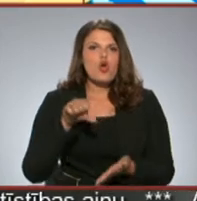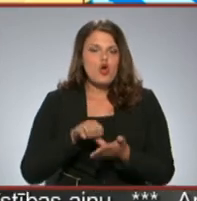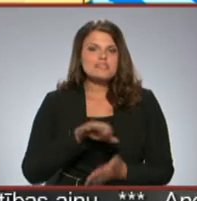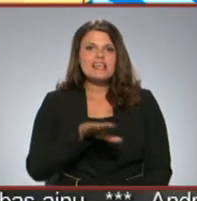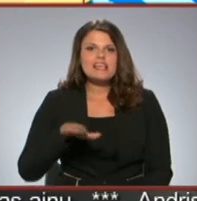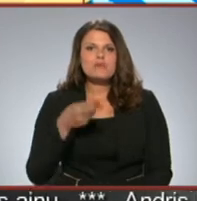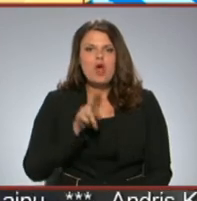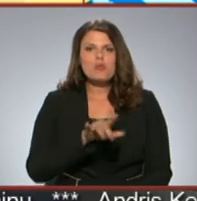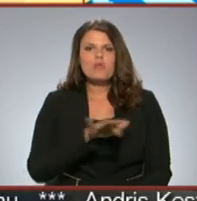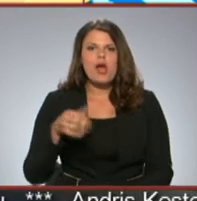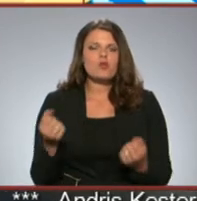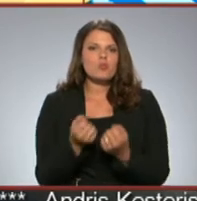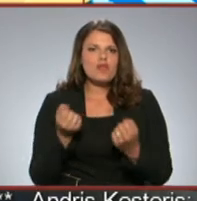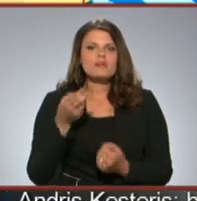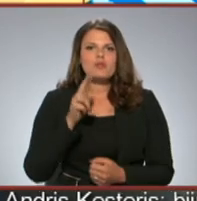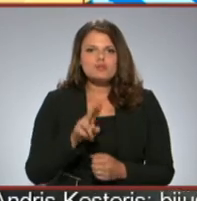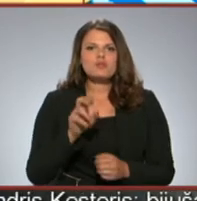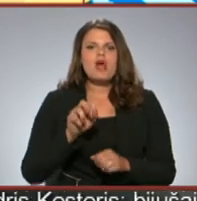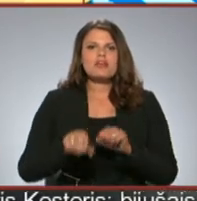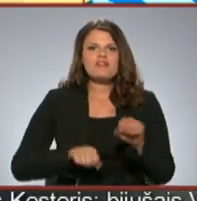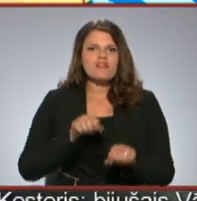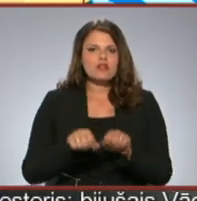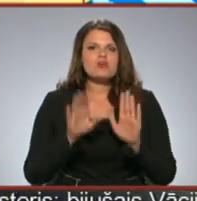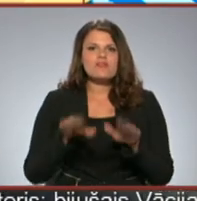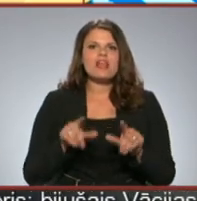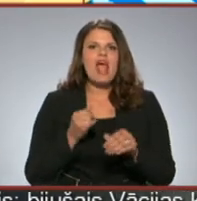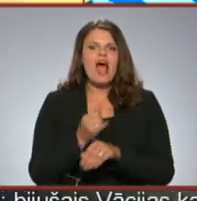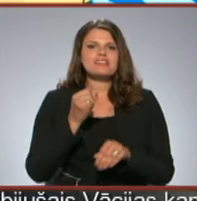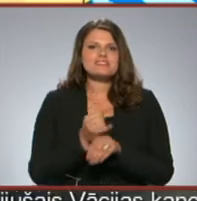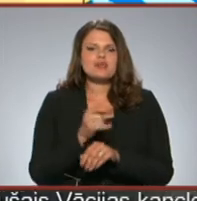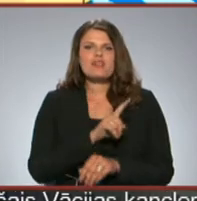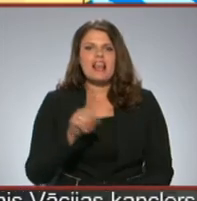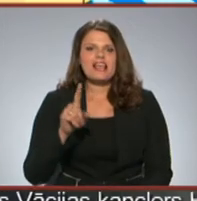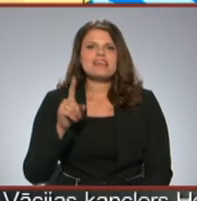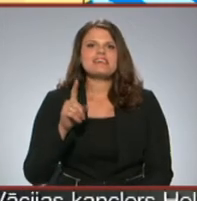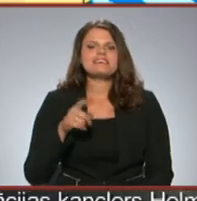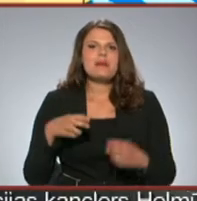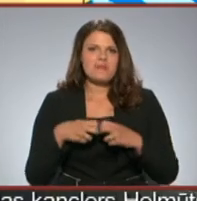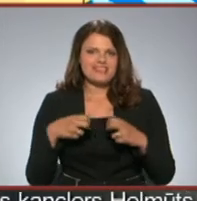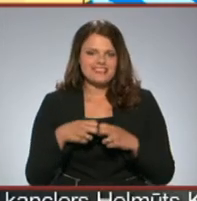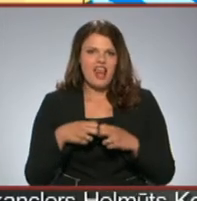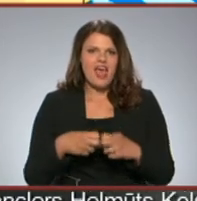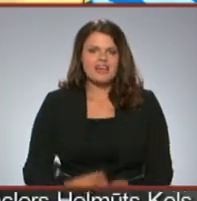bērniem, bet uzņēmīgākie ar velotrenažieriem varēja aizceļot pat līdz Briselē. Vairāk stāsta Māja Migla.